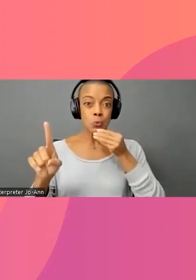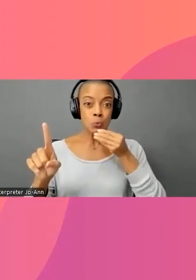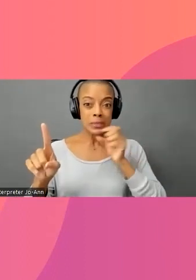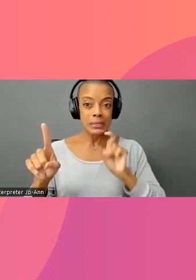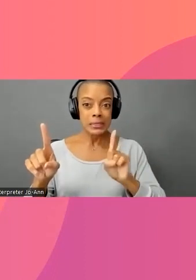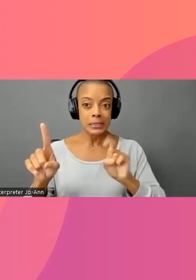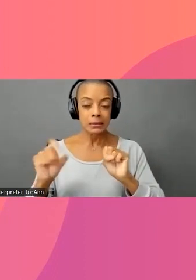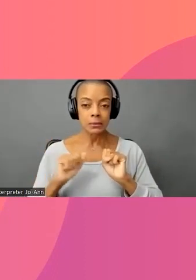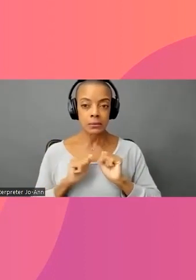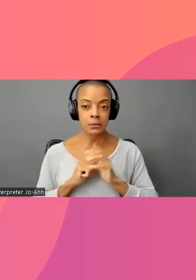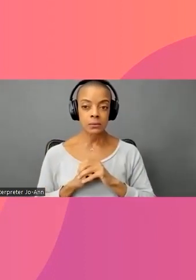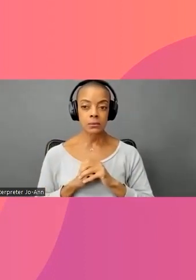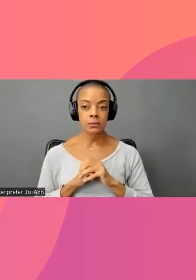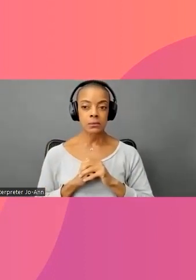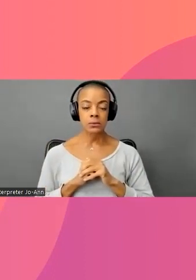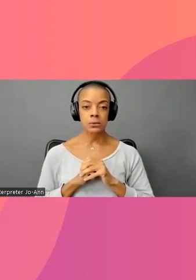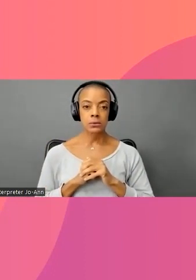recherche,